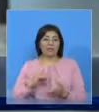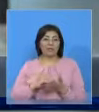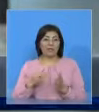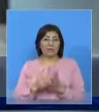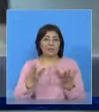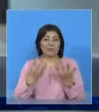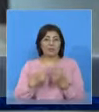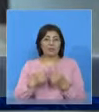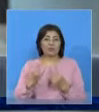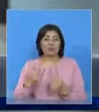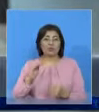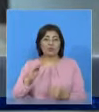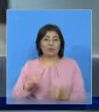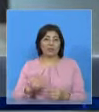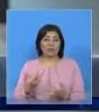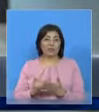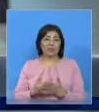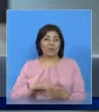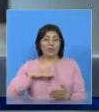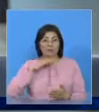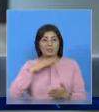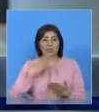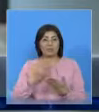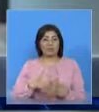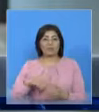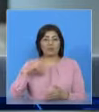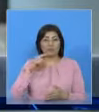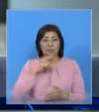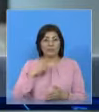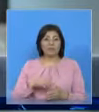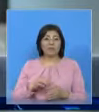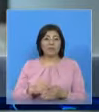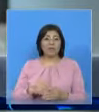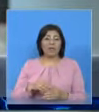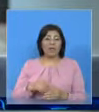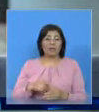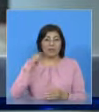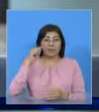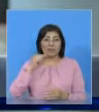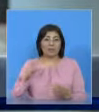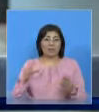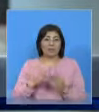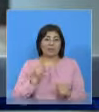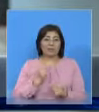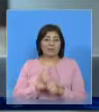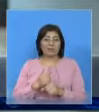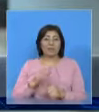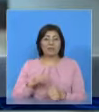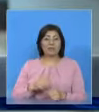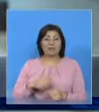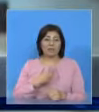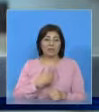саны 13800. Емханамызда жеткілікті мөлшерде ресейлік Спутник V және қытайлық Синофарм компаниясы жасаған Veracel вакцинасы